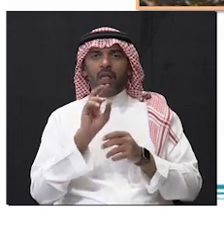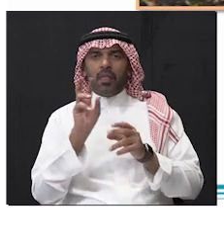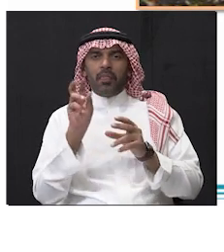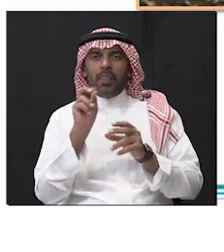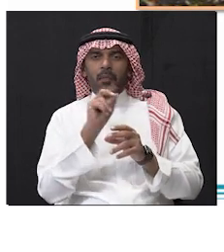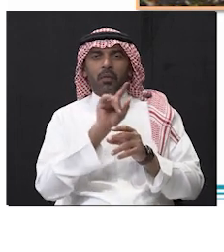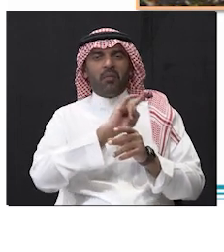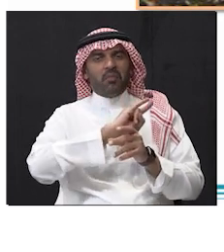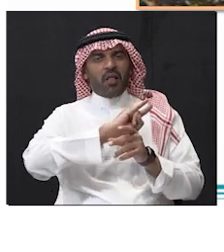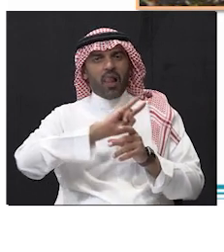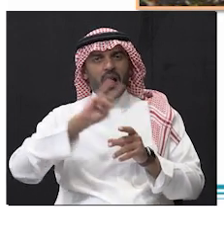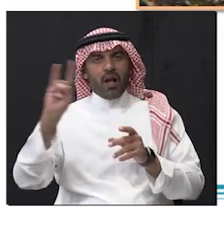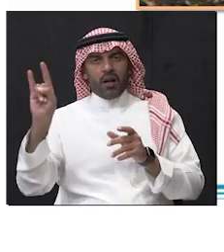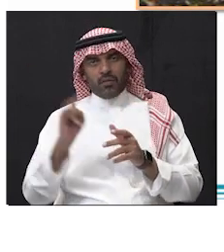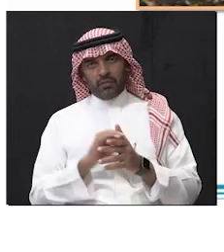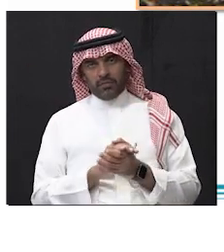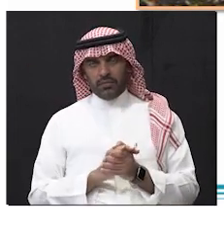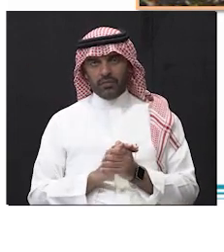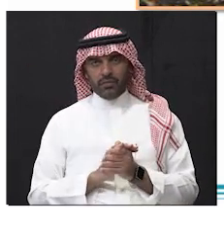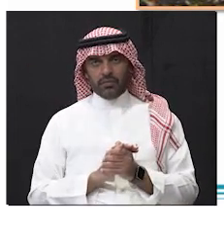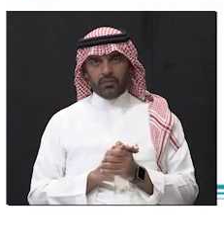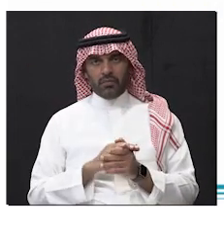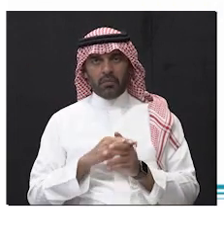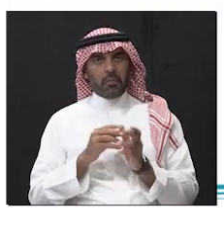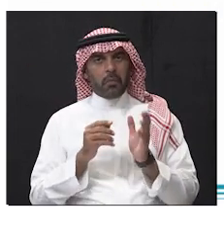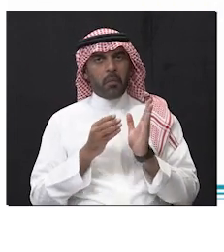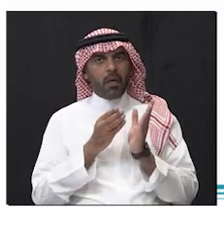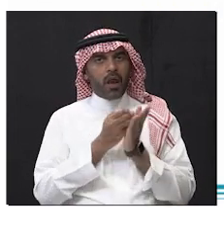غير منتظم. أحسنتم.